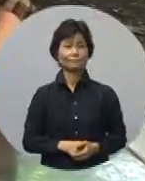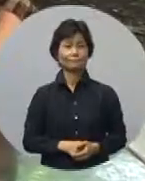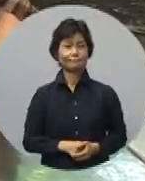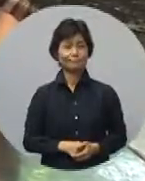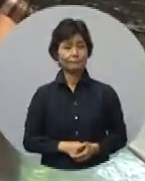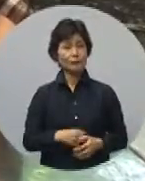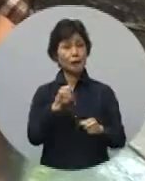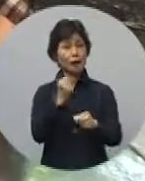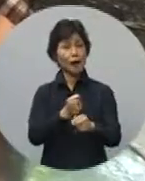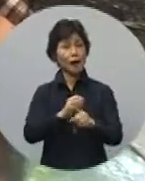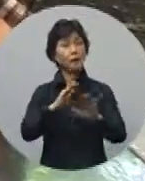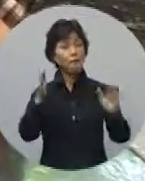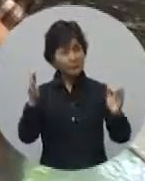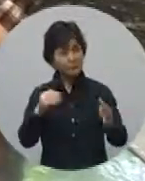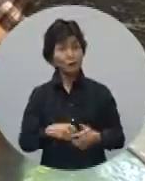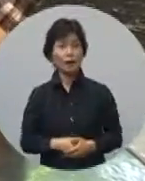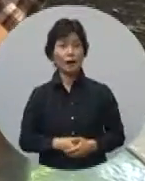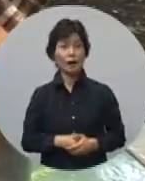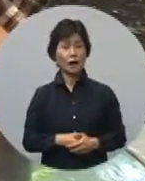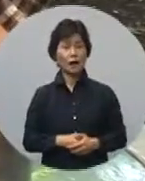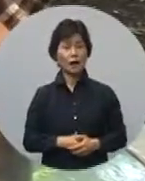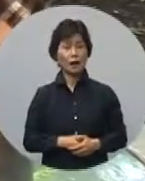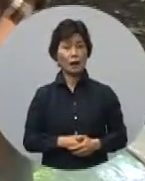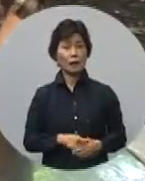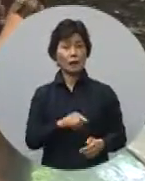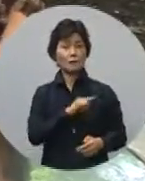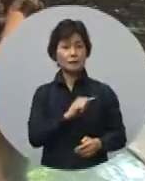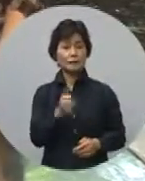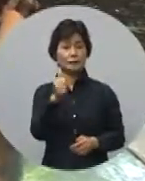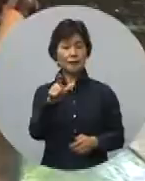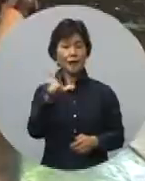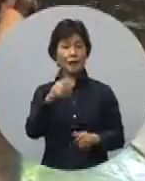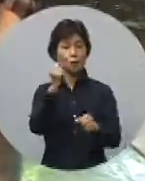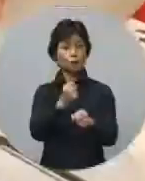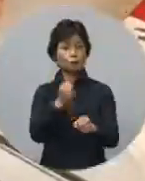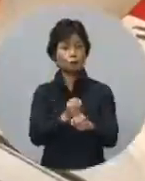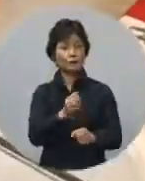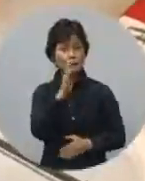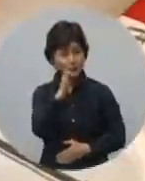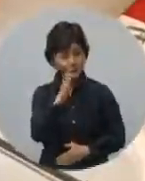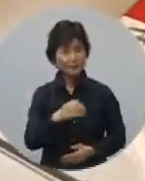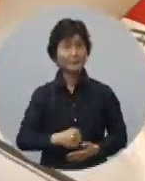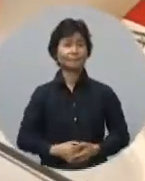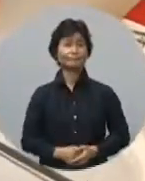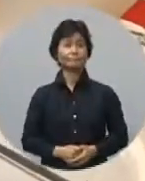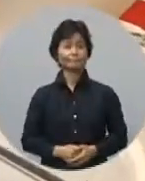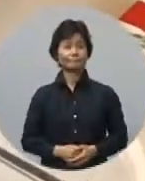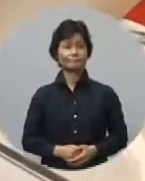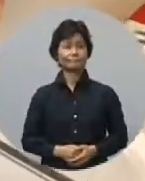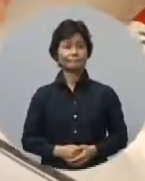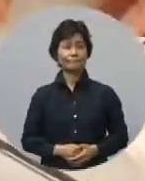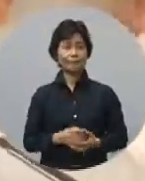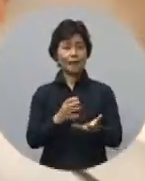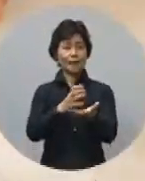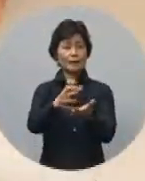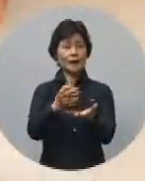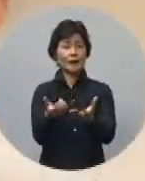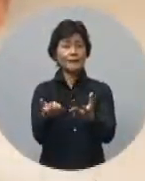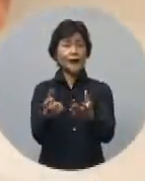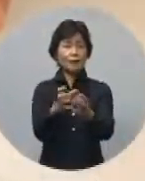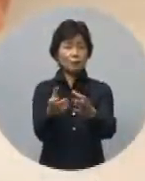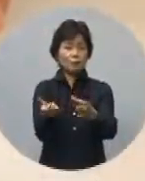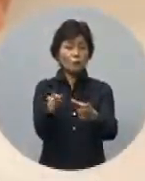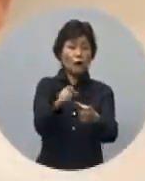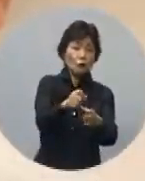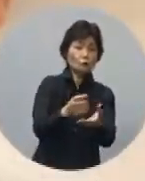ゃあ始めましょう、 はい、焼肉のタレを、 そうです、 はい、作ってください、はい、 まず大根の皮を剥